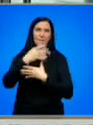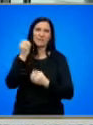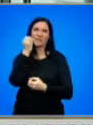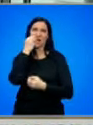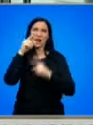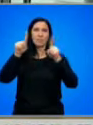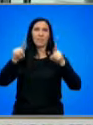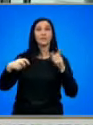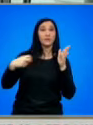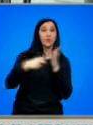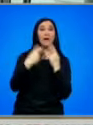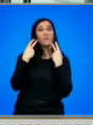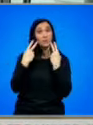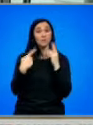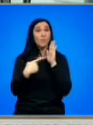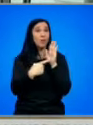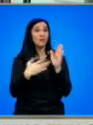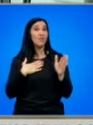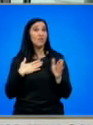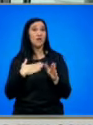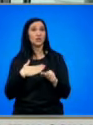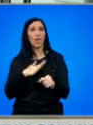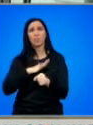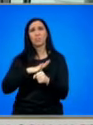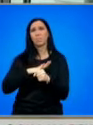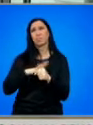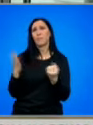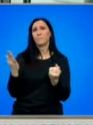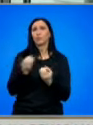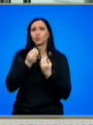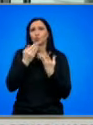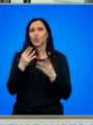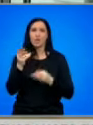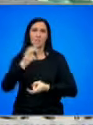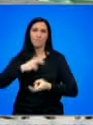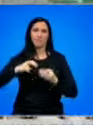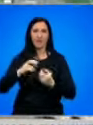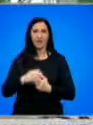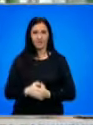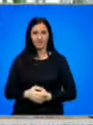зелен сертификат. Вижте какво показа нашата напълно импровизирана проверка.